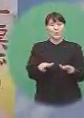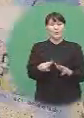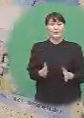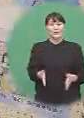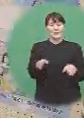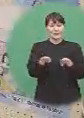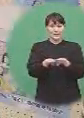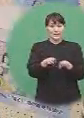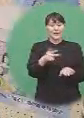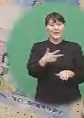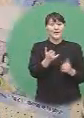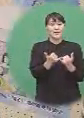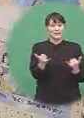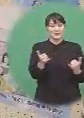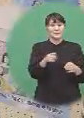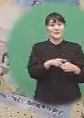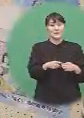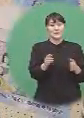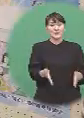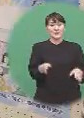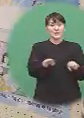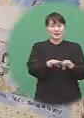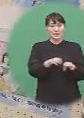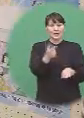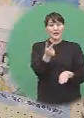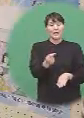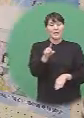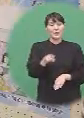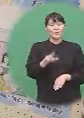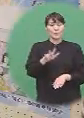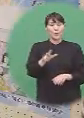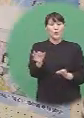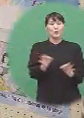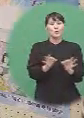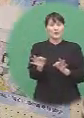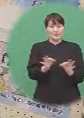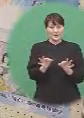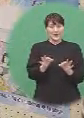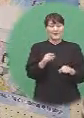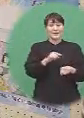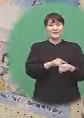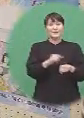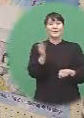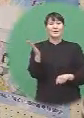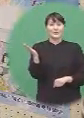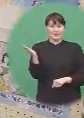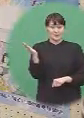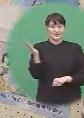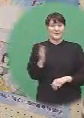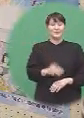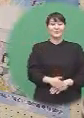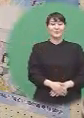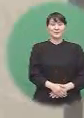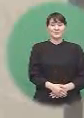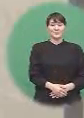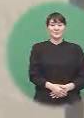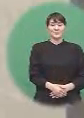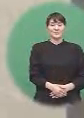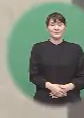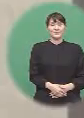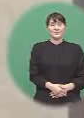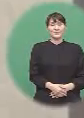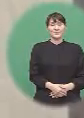市民サービスセンターショッピングモールフェスタでご覧の時間に行うことができます